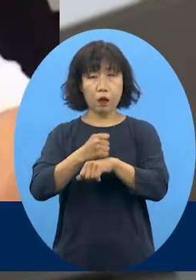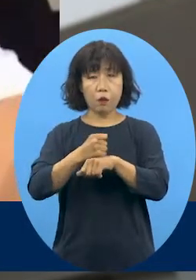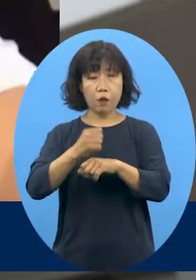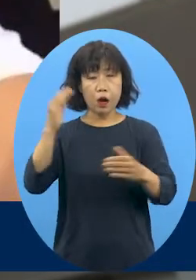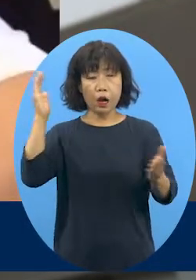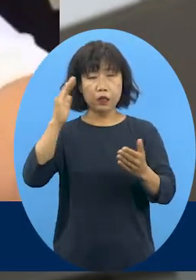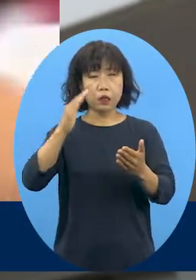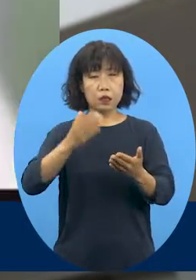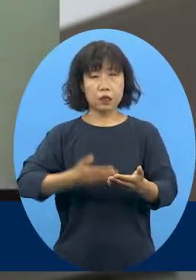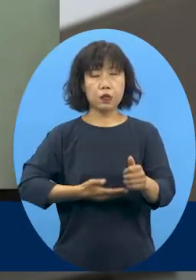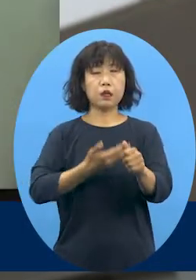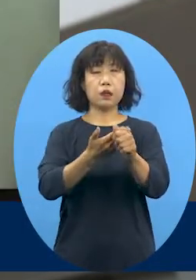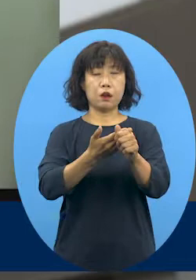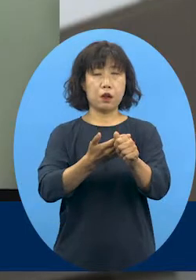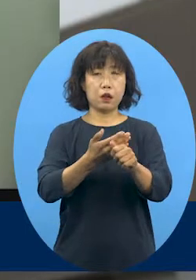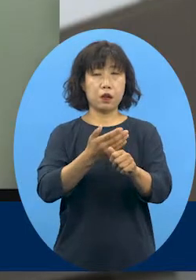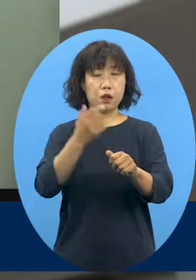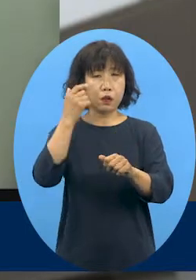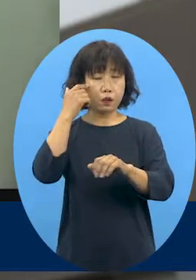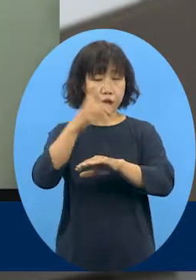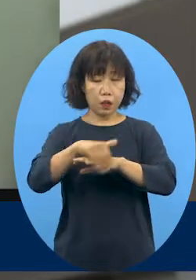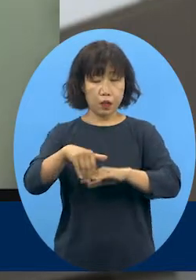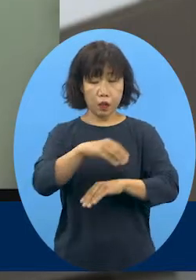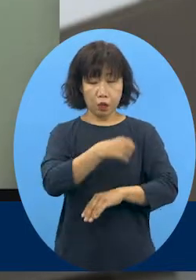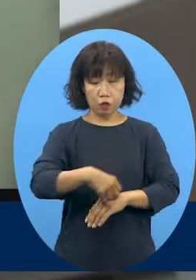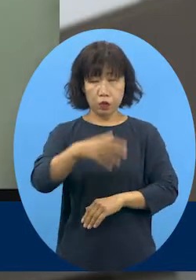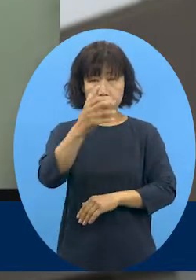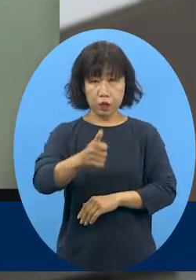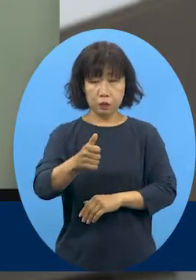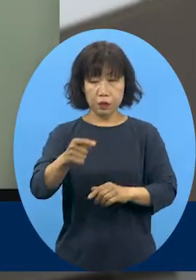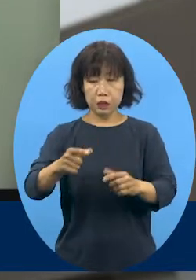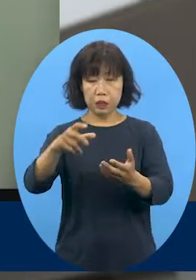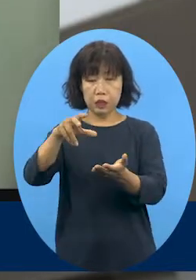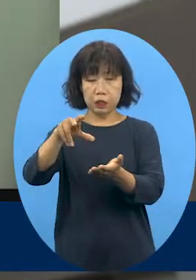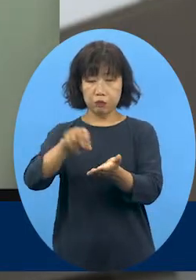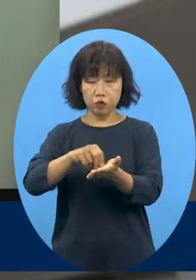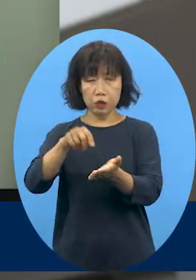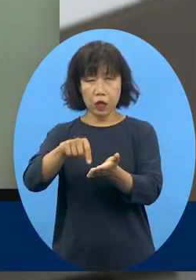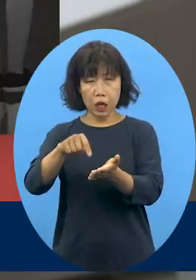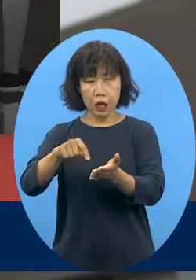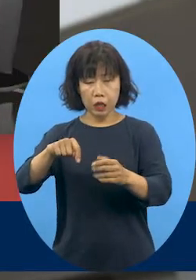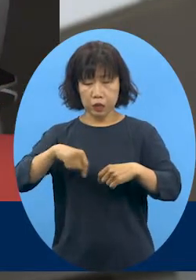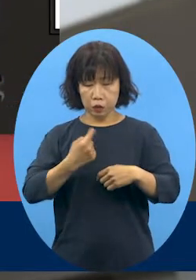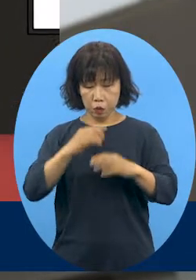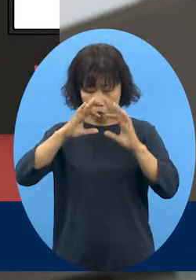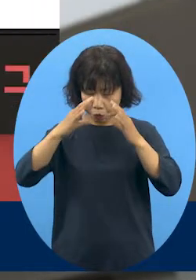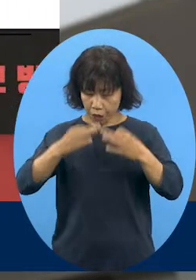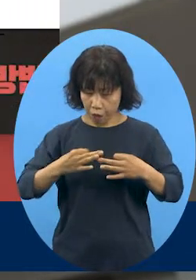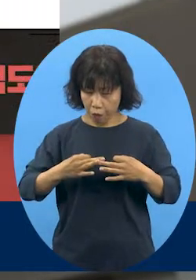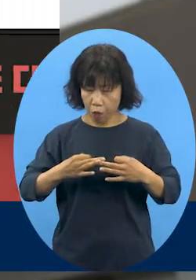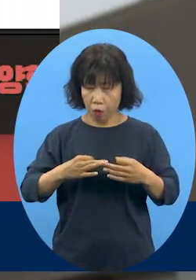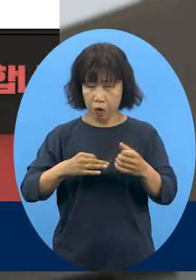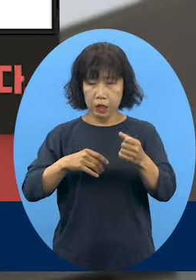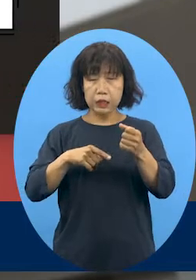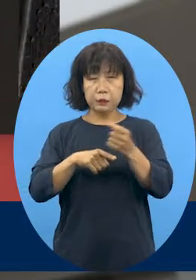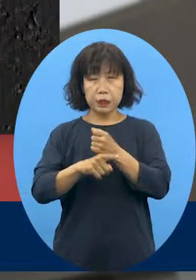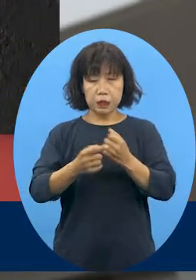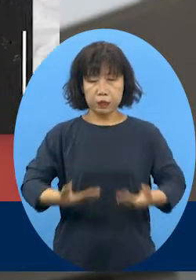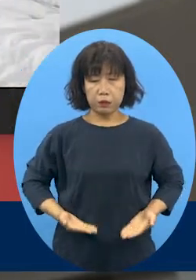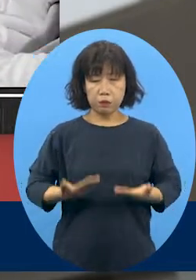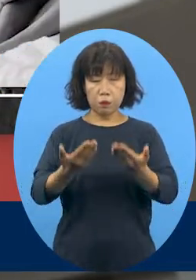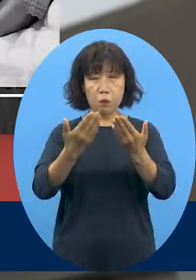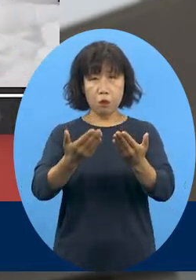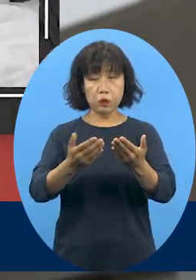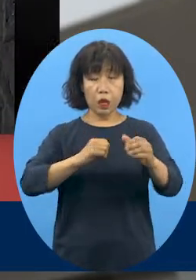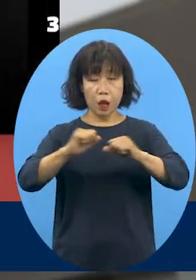계획입니다 유덕열 동대문 고 청장은 청소년들에게 지역사회의 문제를 스스로 돌아볼 수 있는 의미 있는 자원